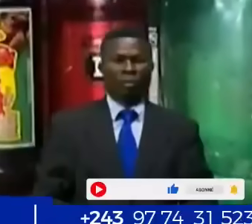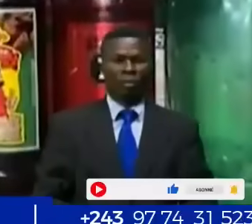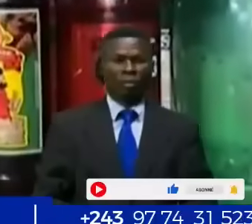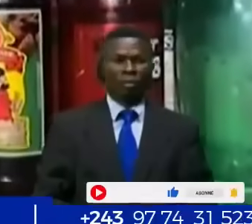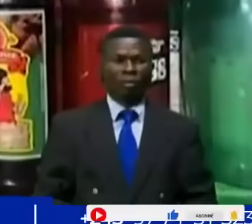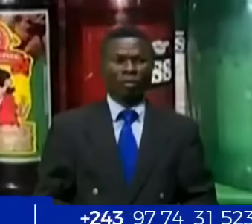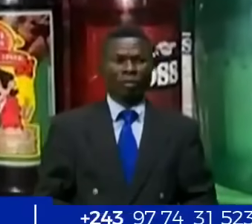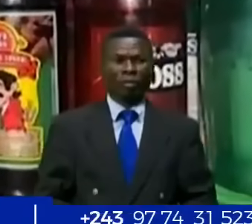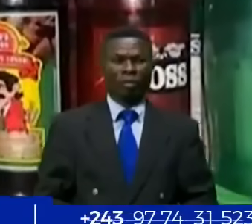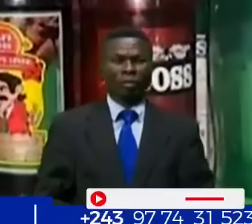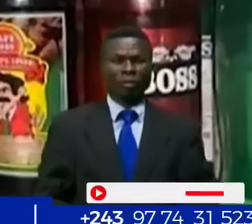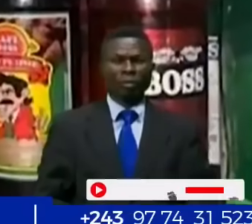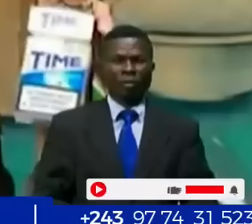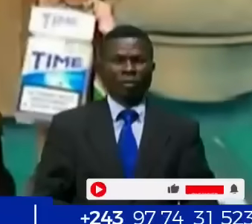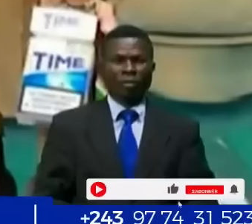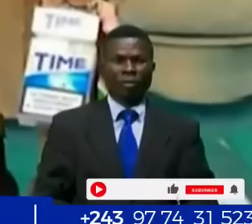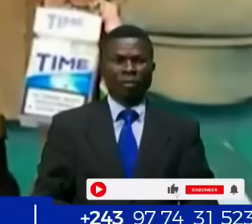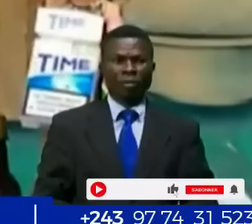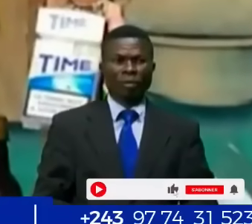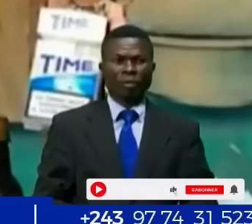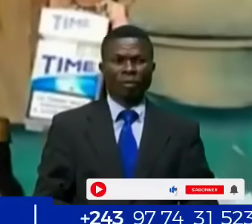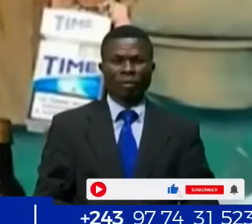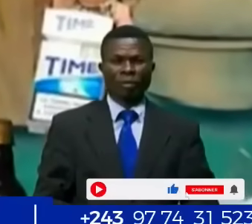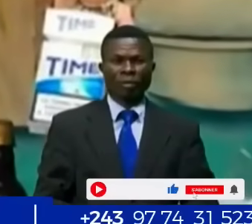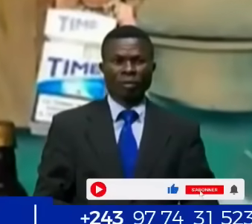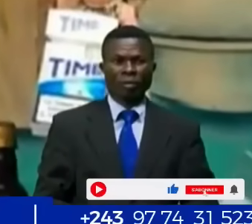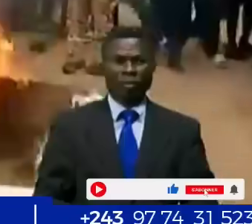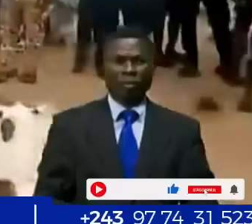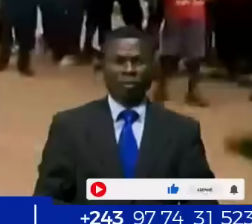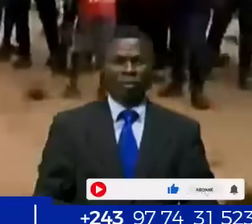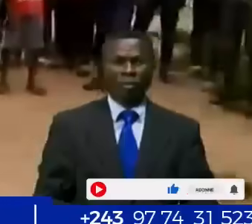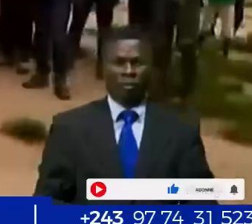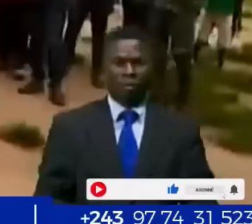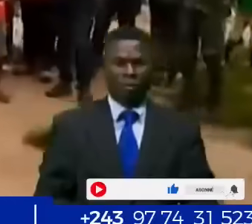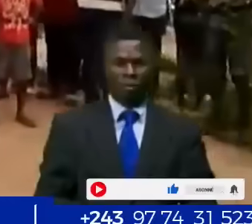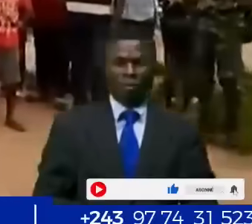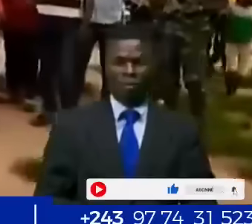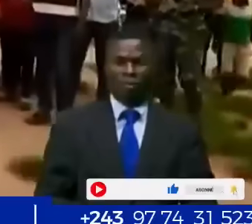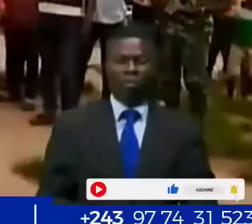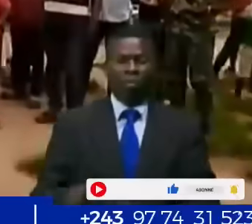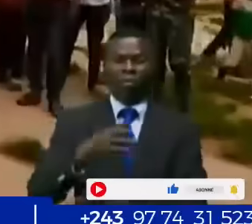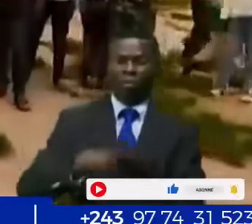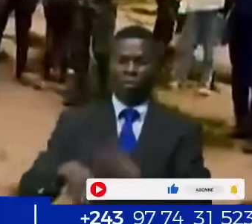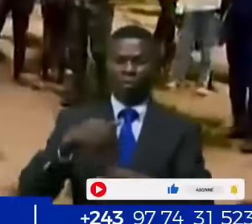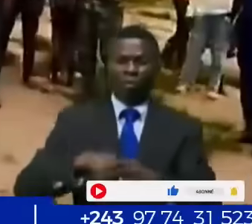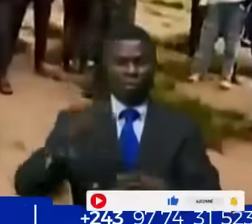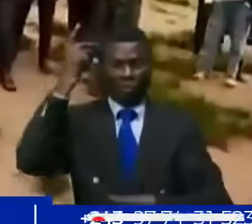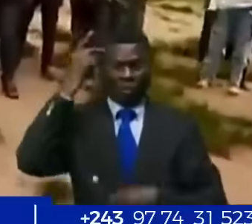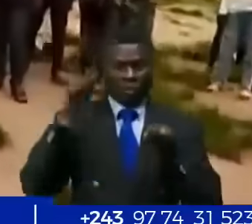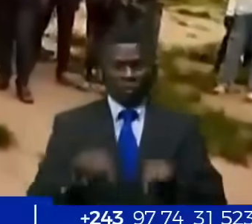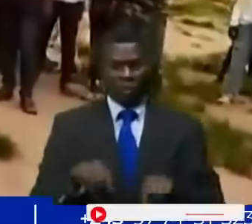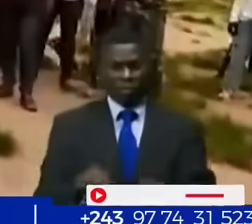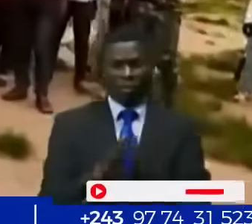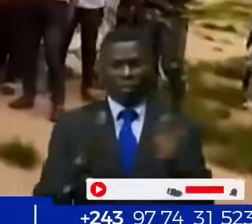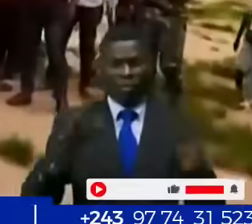communément appelées zododo, agené, wika et même du chanvre, sont également à la base de l'insécurité dans la capitale congolaise en général